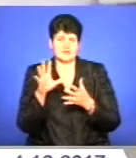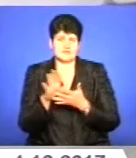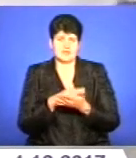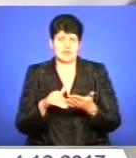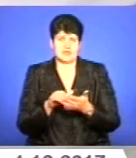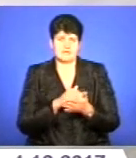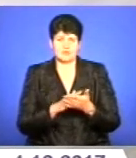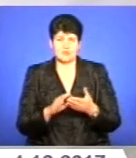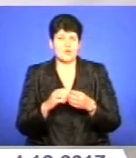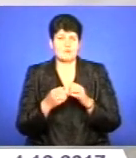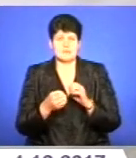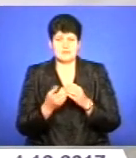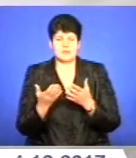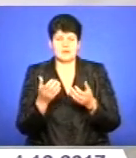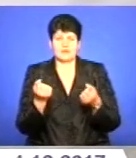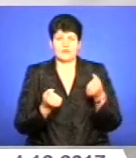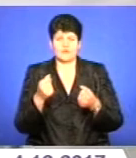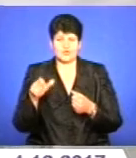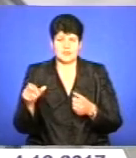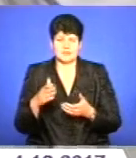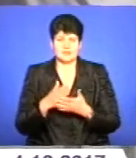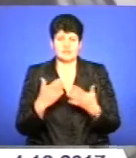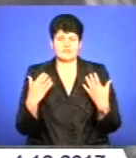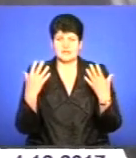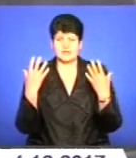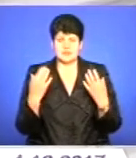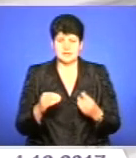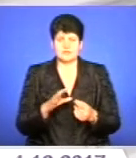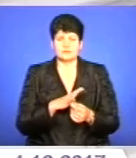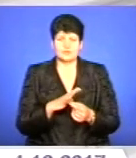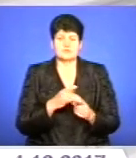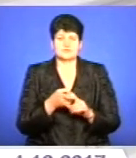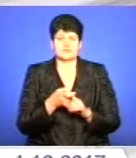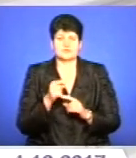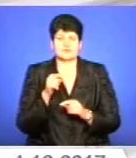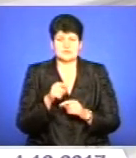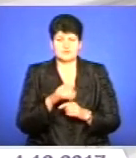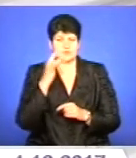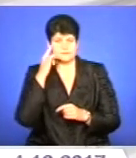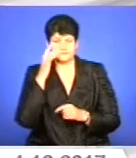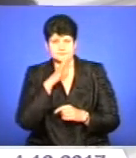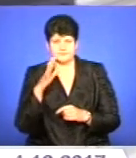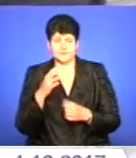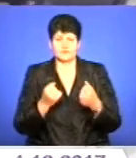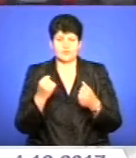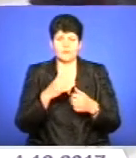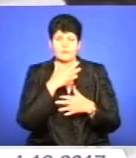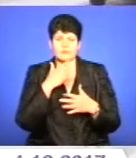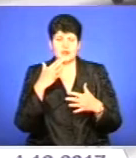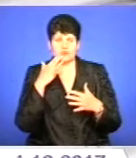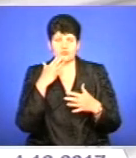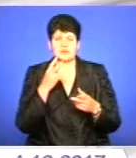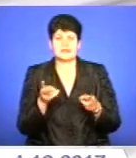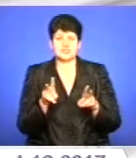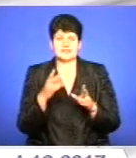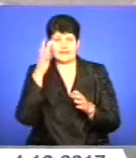ліквідовані. Проблеми ж, з якими водії стикалися у вихідні, здебільшого траплялися через недбалість власників автомобілів. У багатьох автівках досі літні